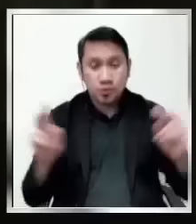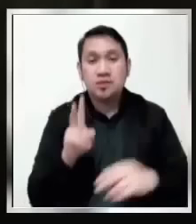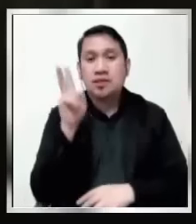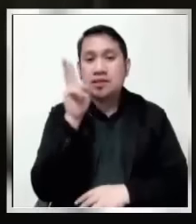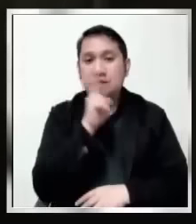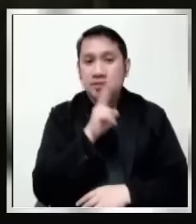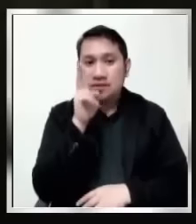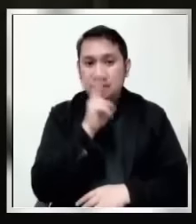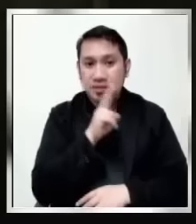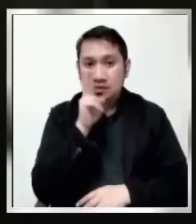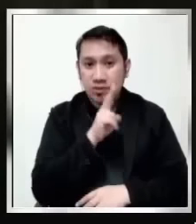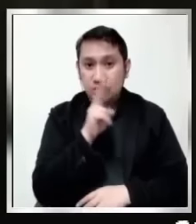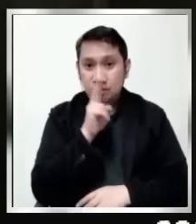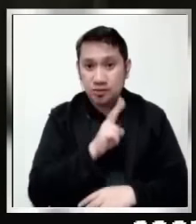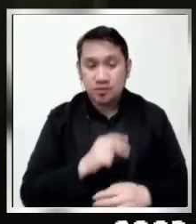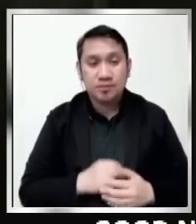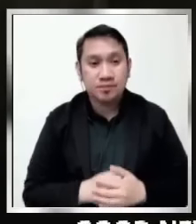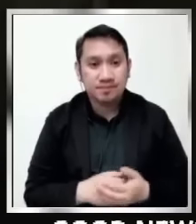Nico?